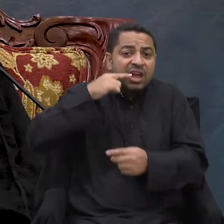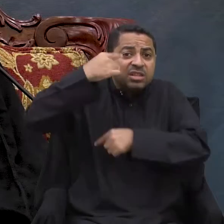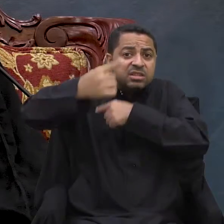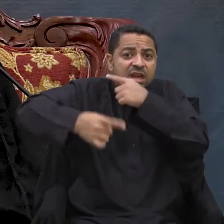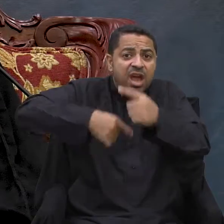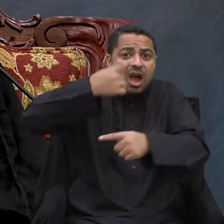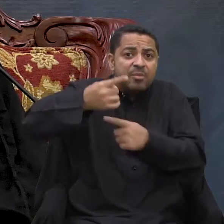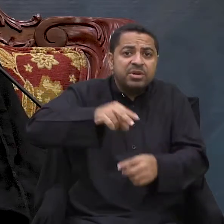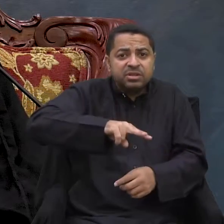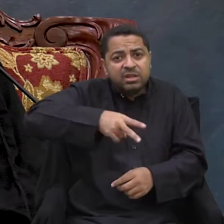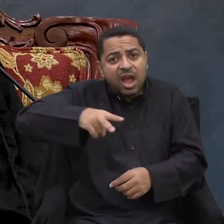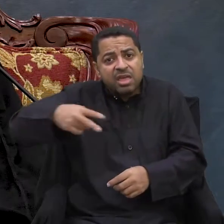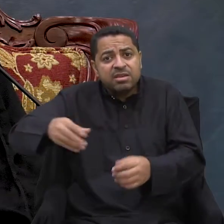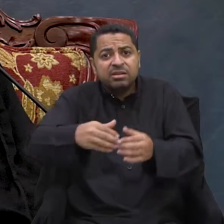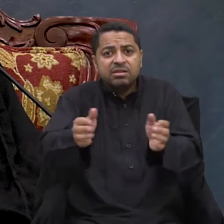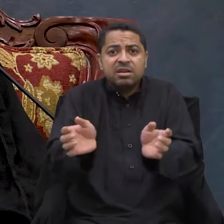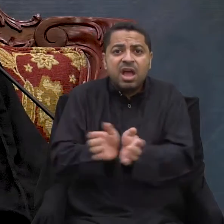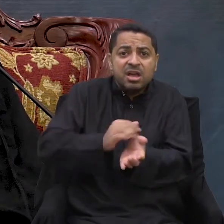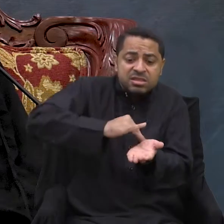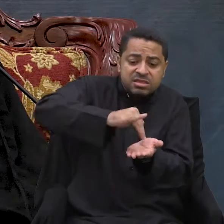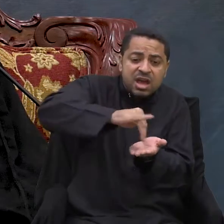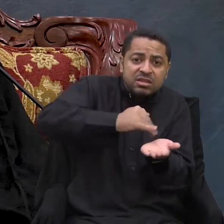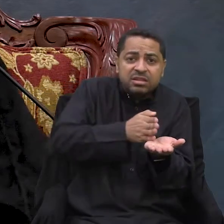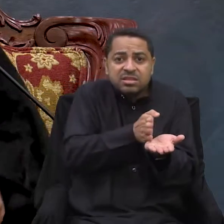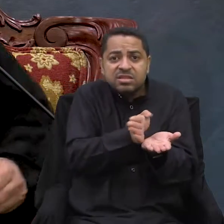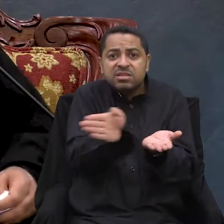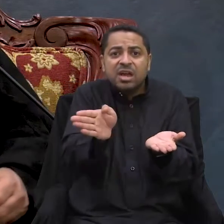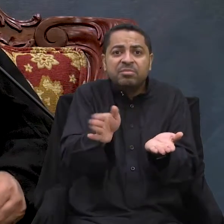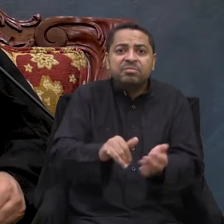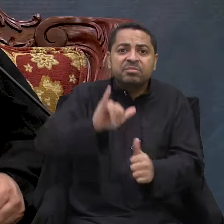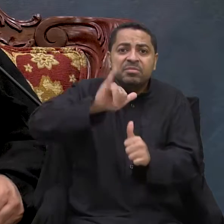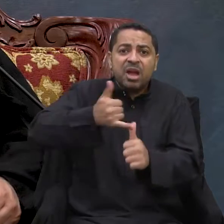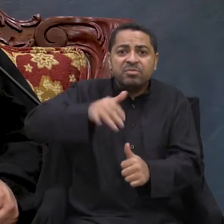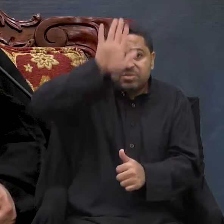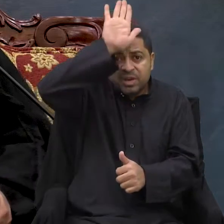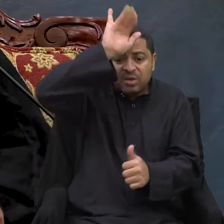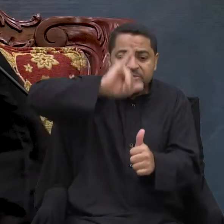وغيرهم ممن انتهجوا هذه السنة الأموية.